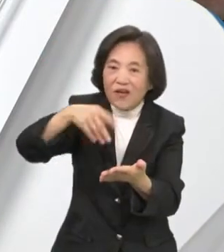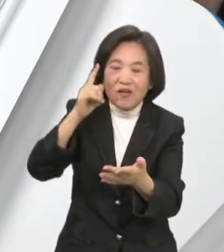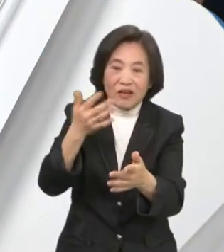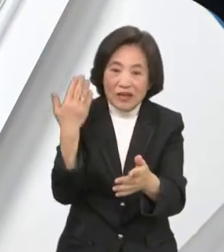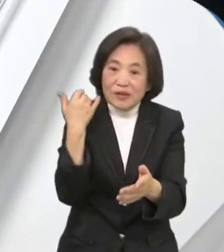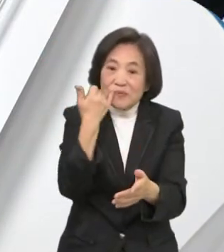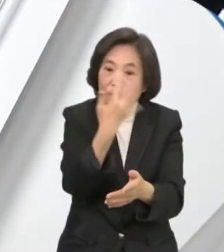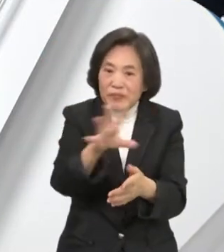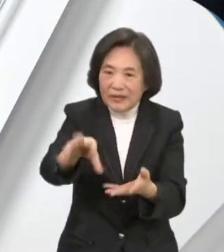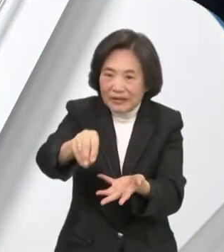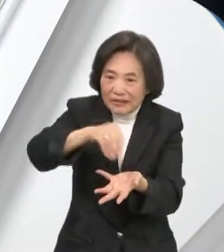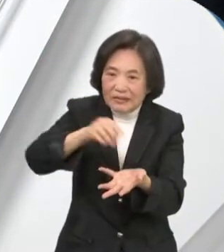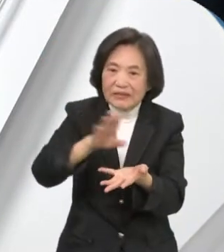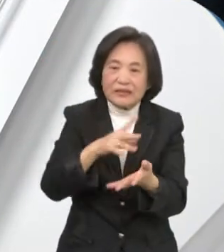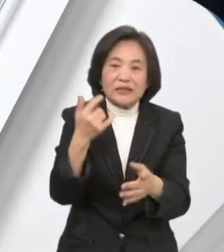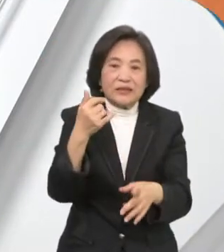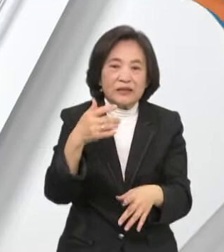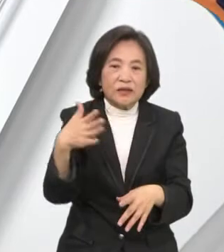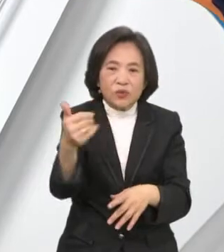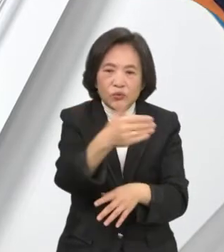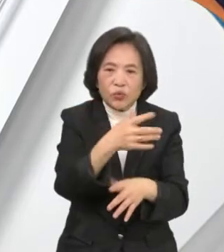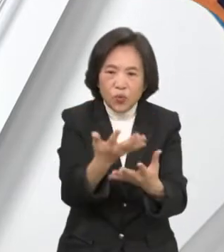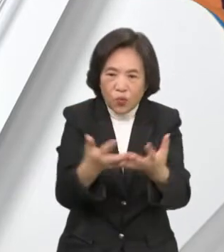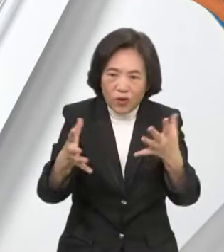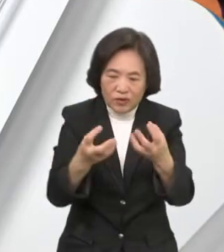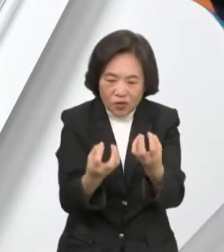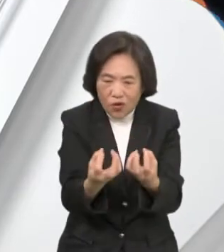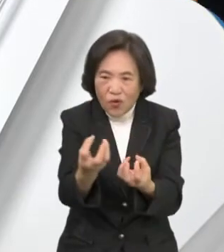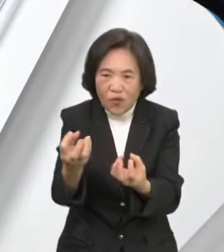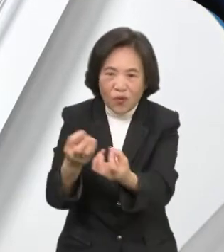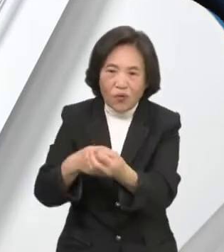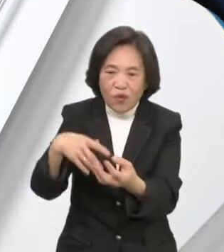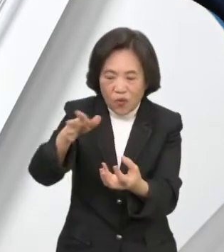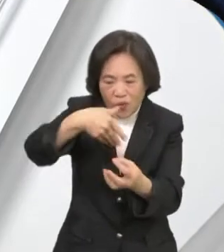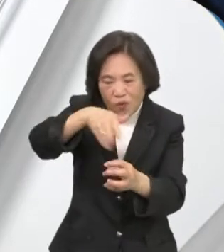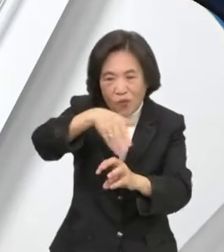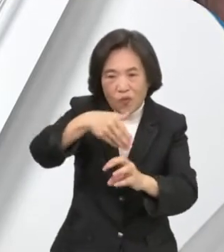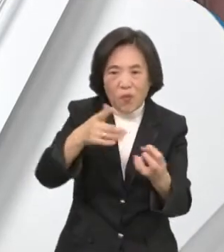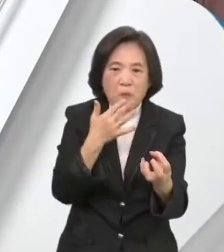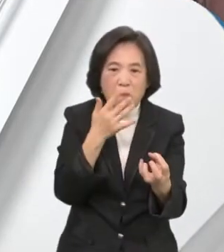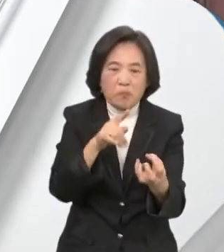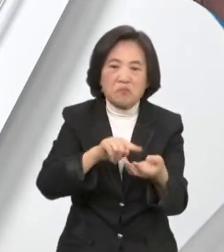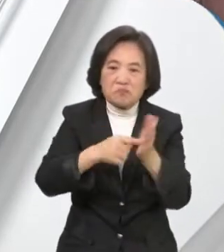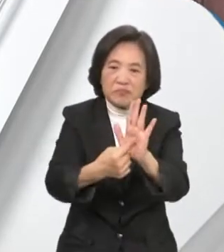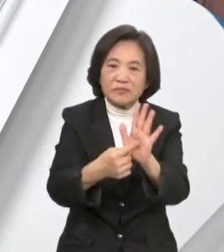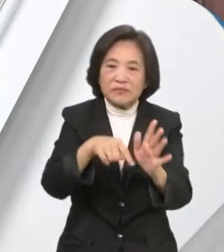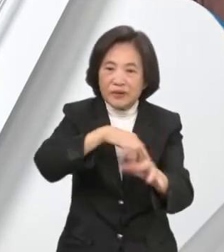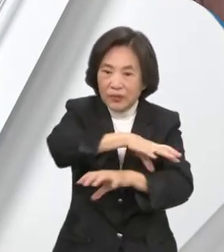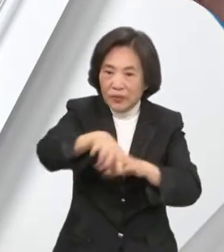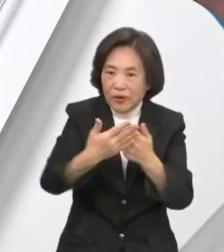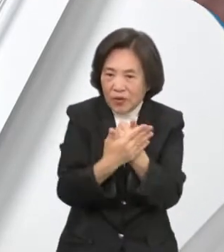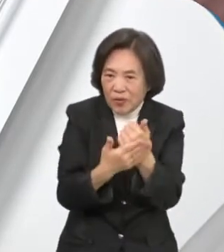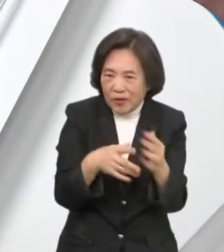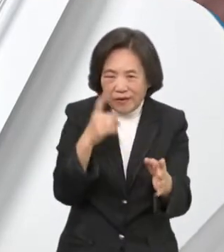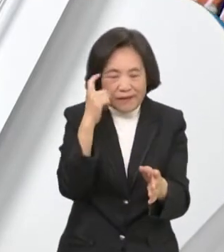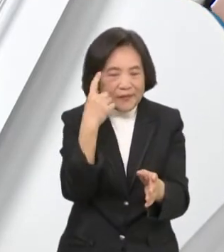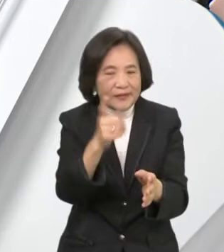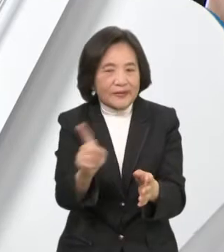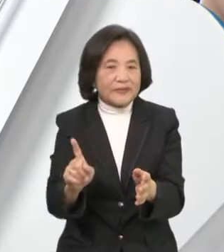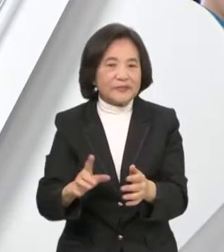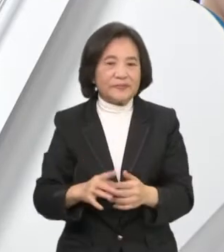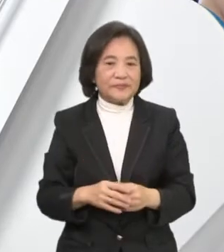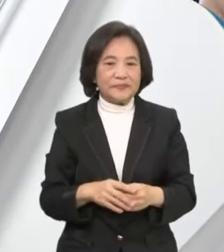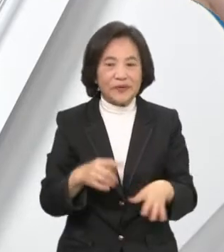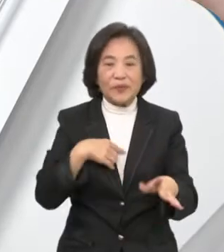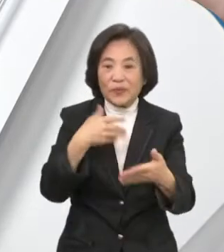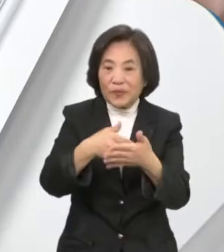海滩要来的五样要求，透过简单的图案表达对环保的想法。 我画